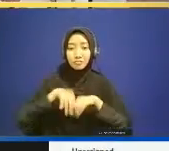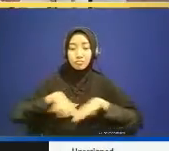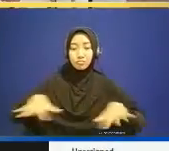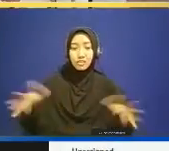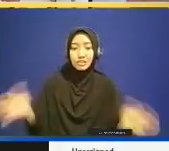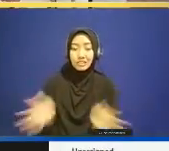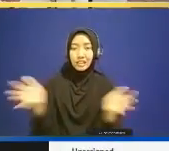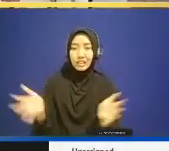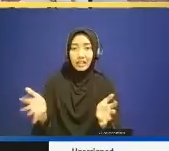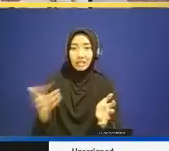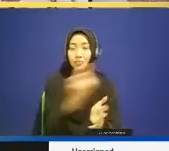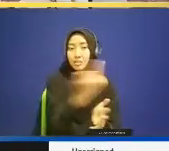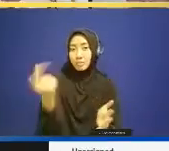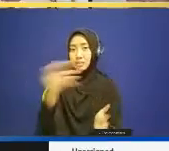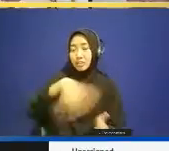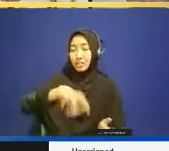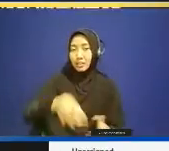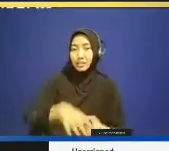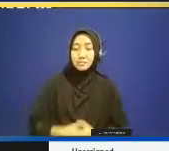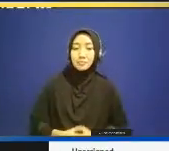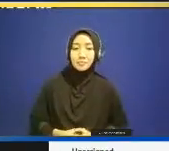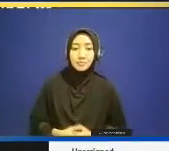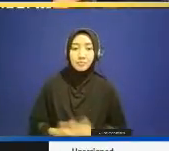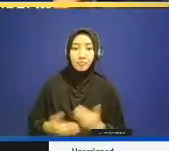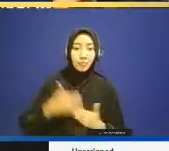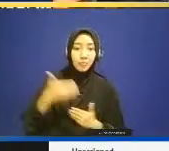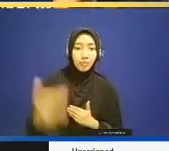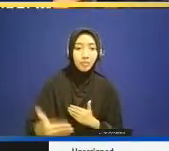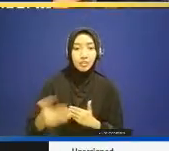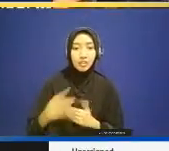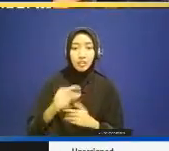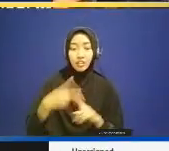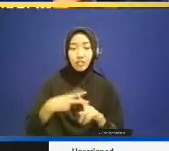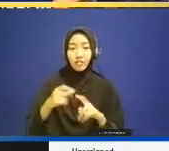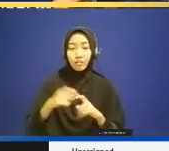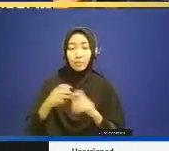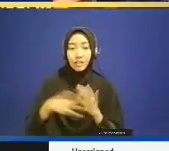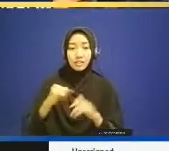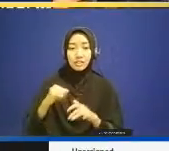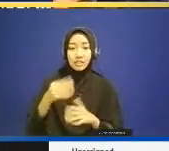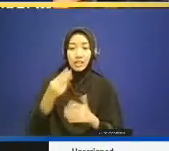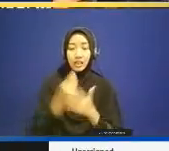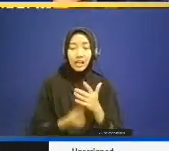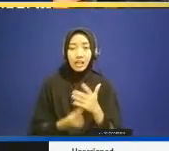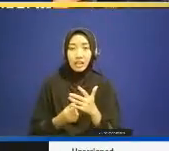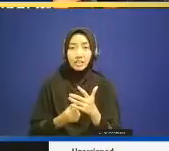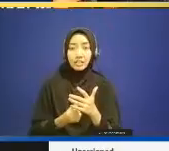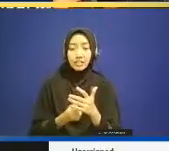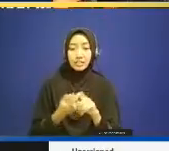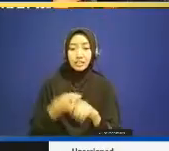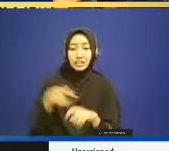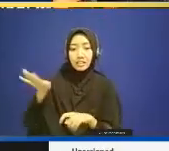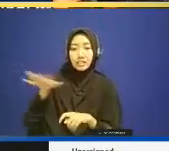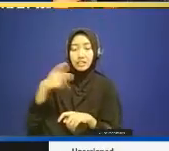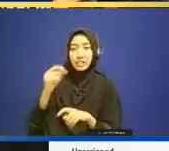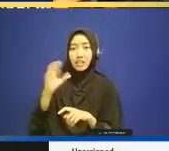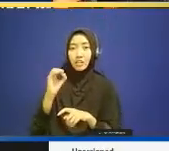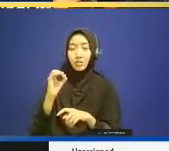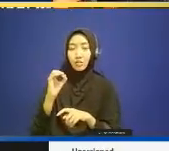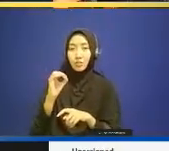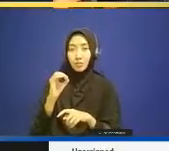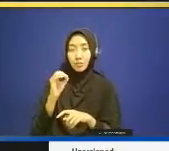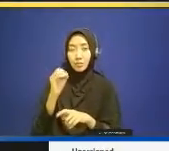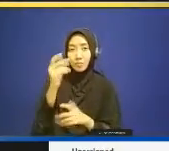kesejahteraan antar daerah melanjutkan reformasi penganggaran dengan menerapkan zero-based budgetting